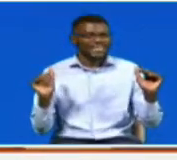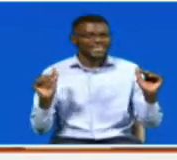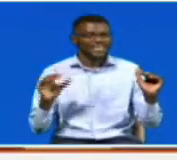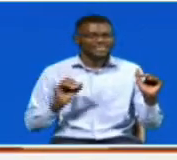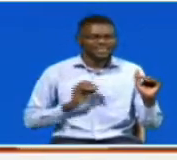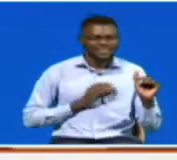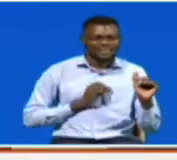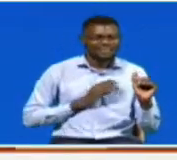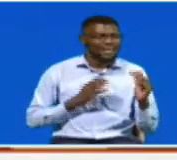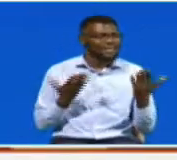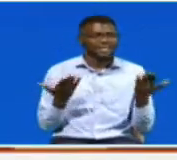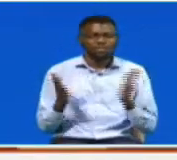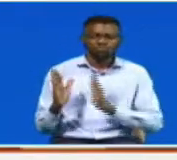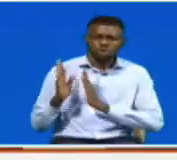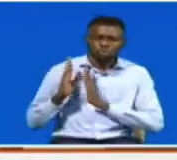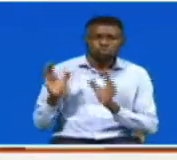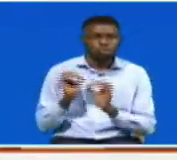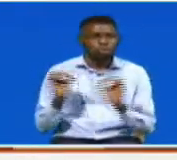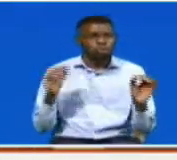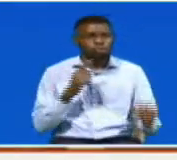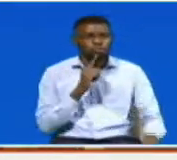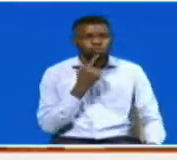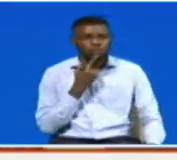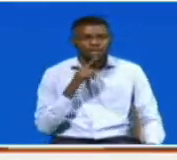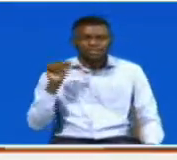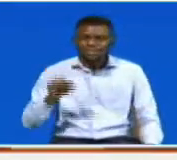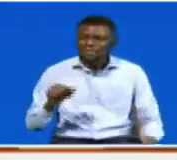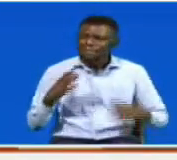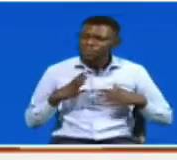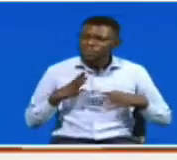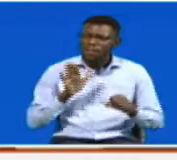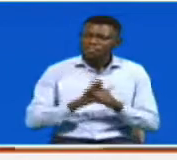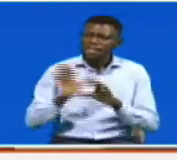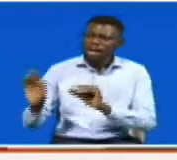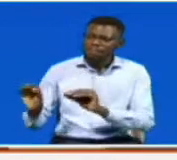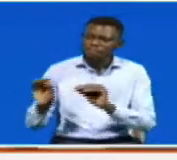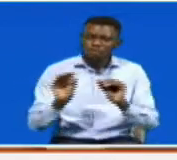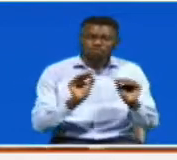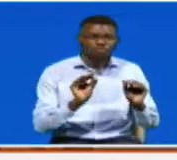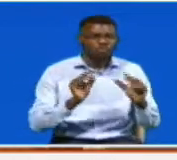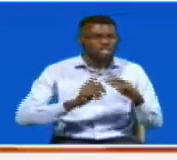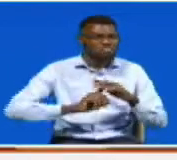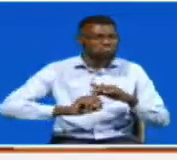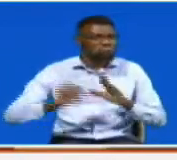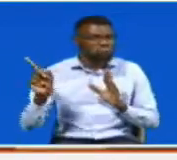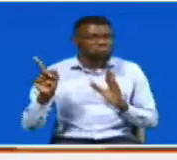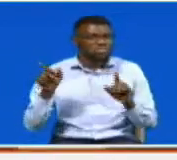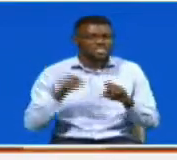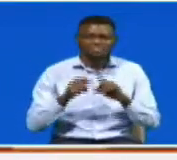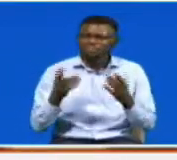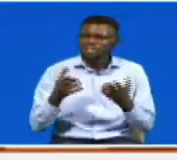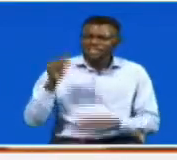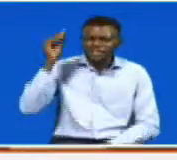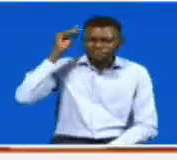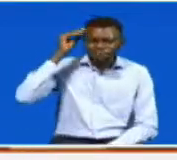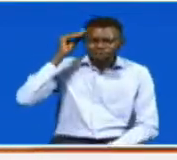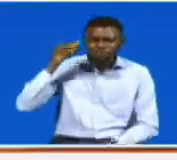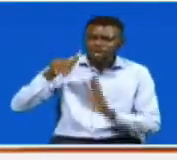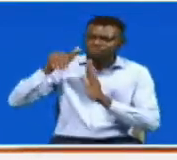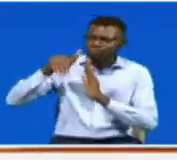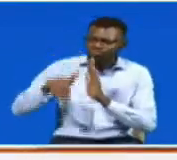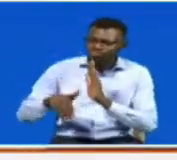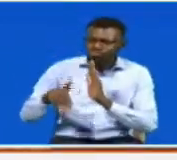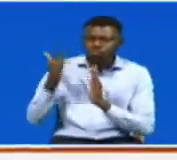Kaptiri katika kaunti ndogo ya Turkana Kusini huku wengi wakihamia wasikojua. Sekta ya elimu vile vile imeadhirika